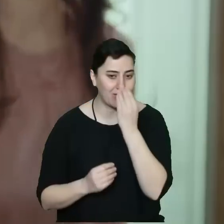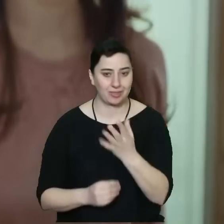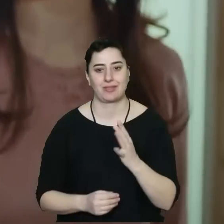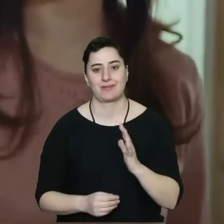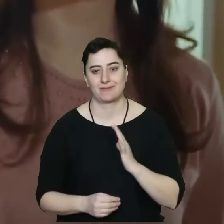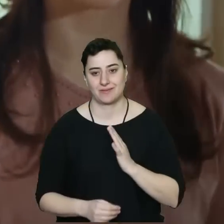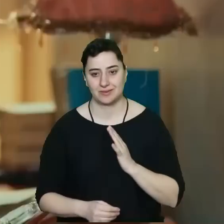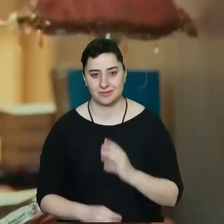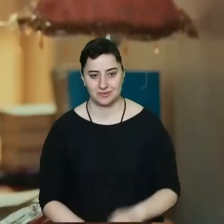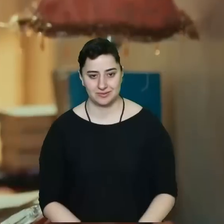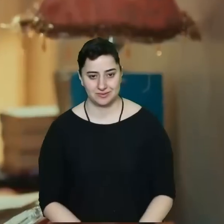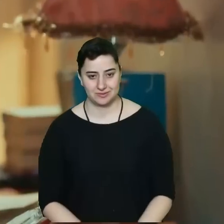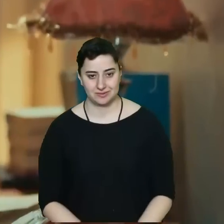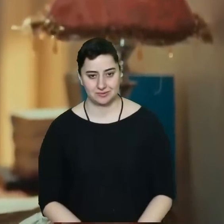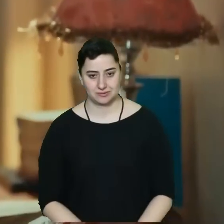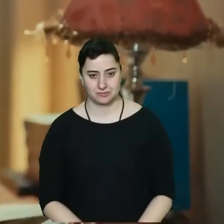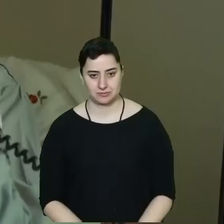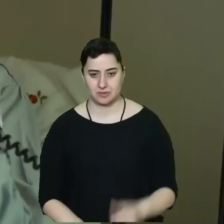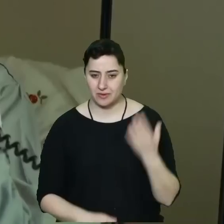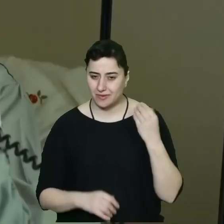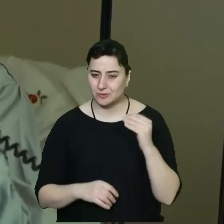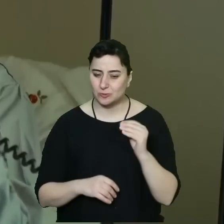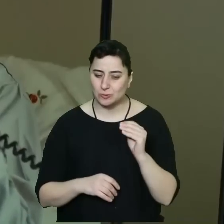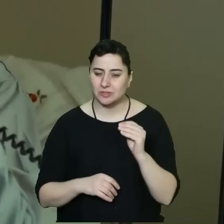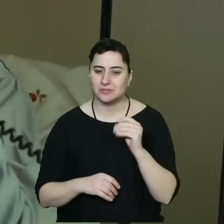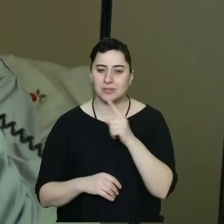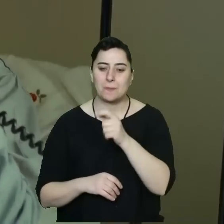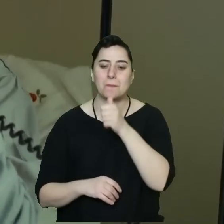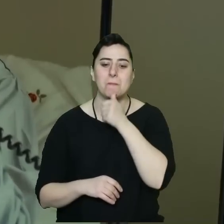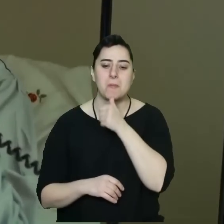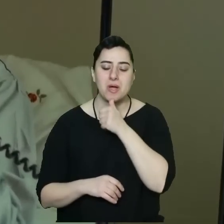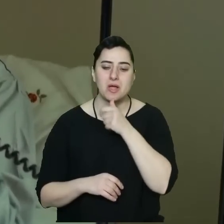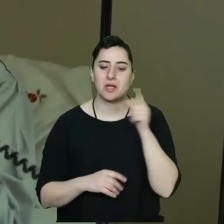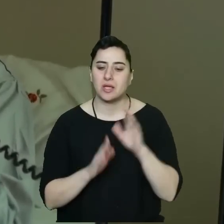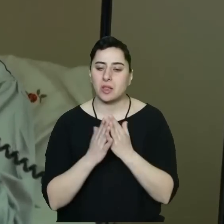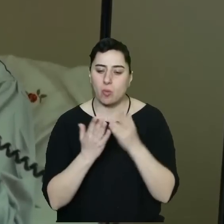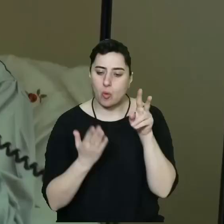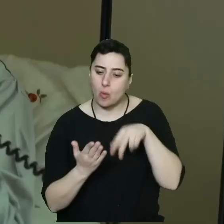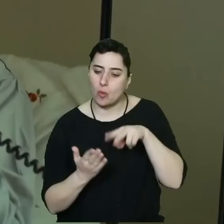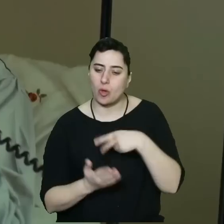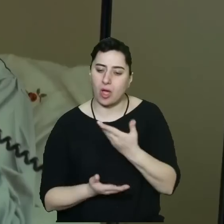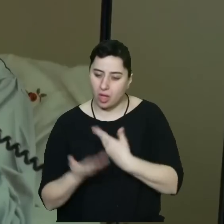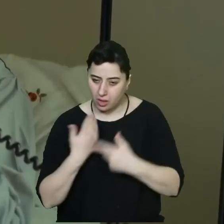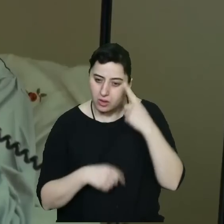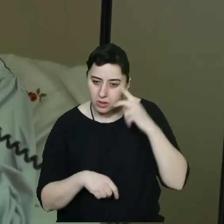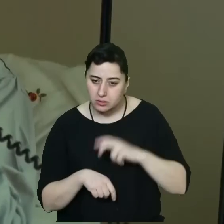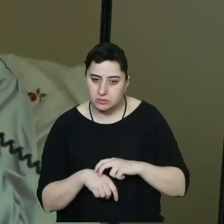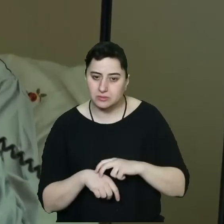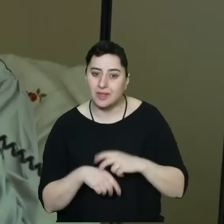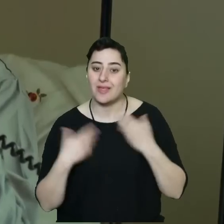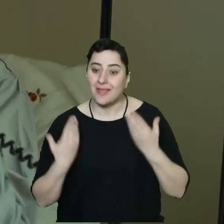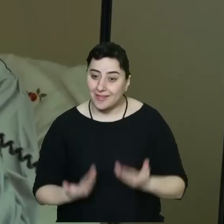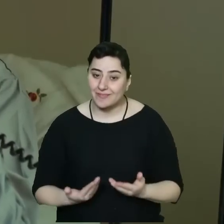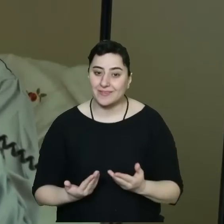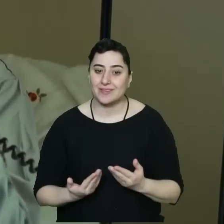var. Hani çocukken babanın size okuduğu bir kitaptan bahsetmiştin.